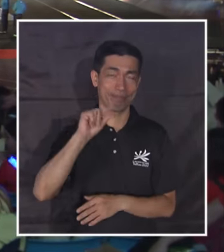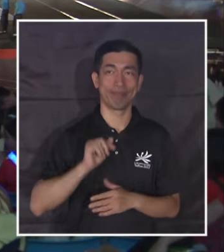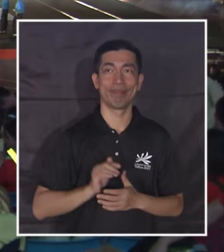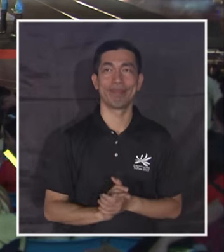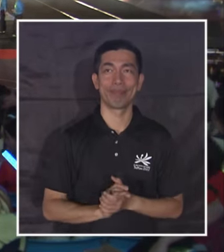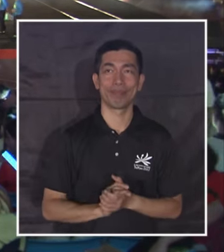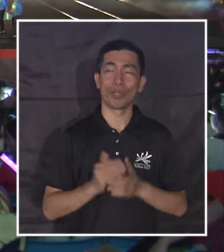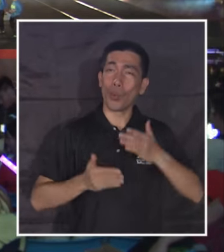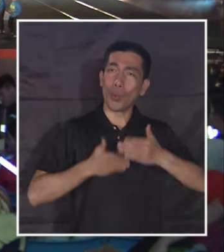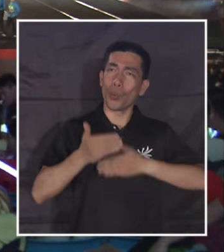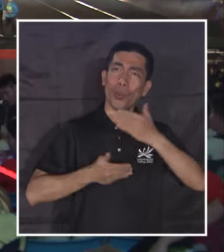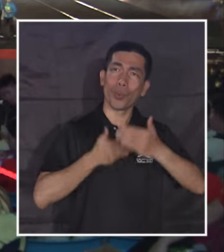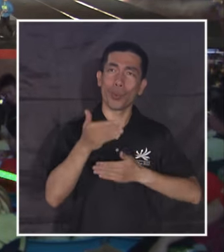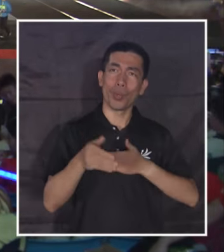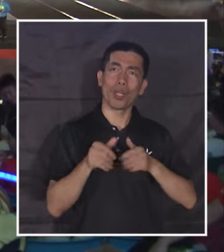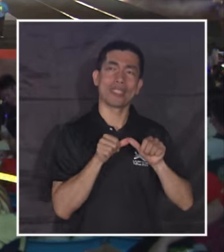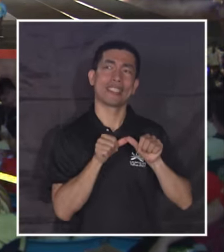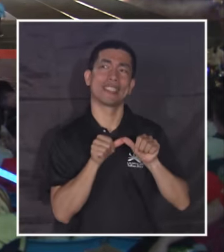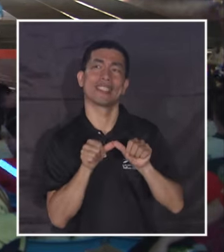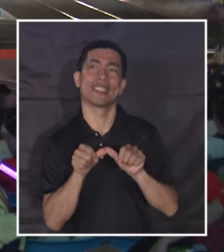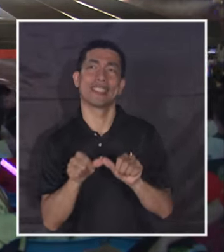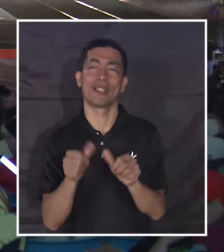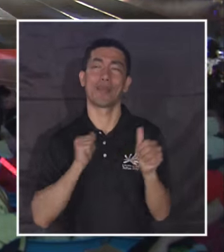非常精彩的演出。